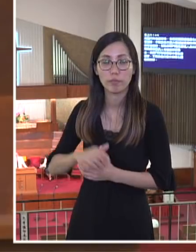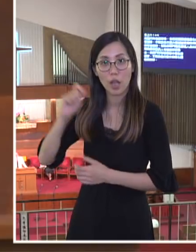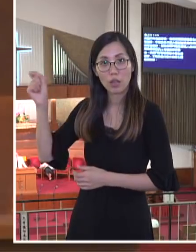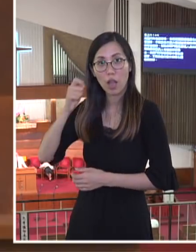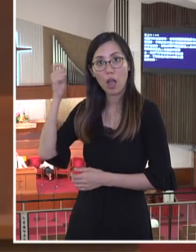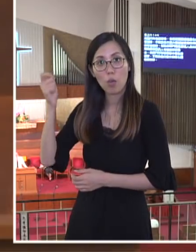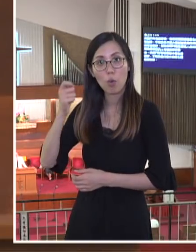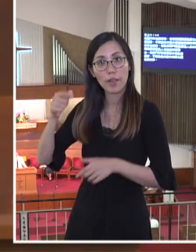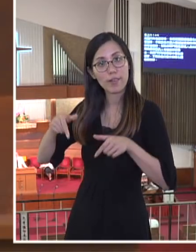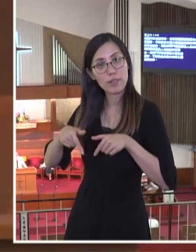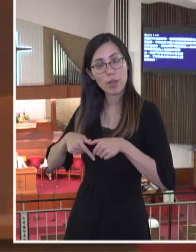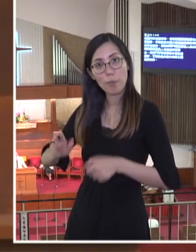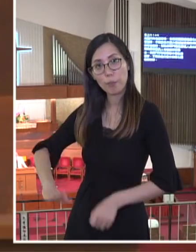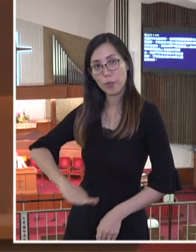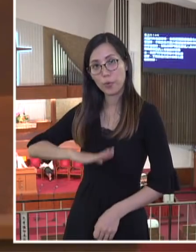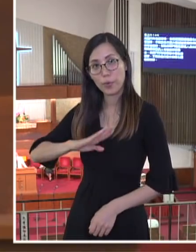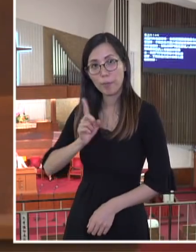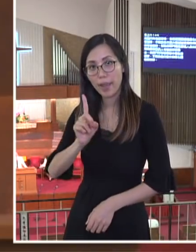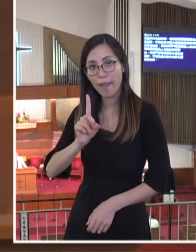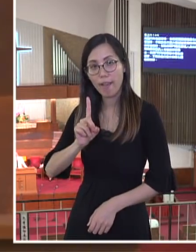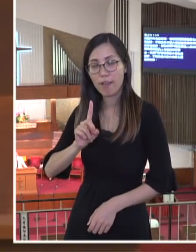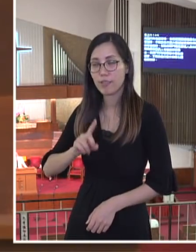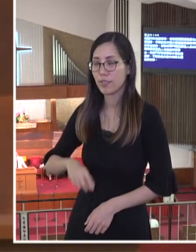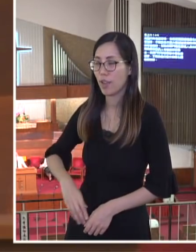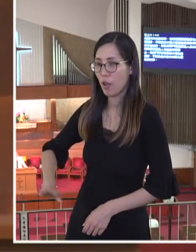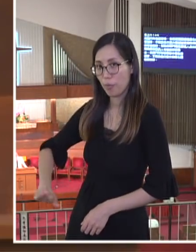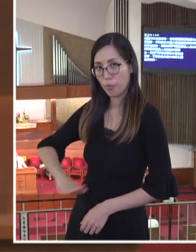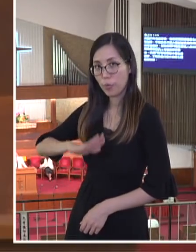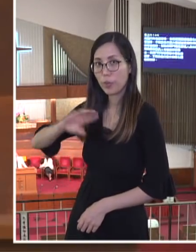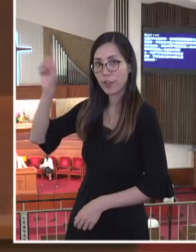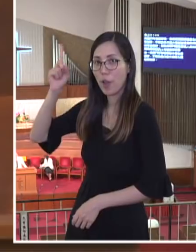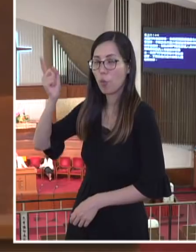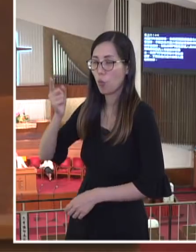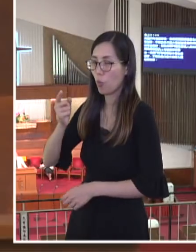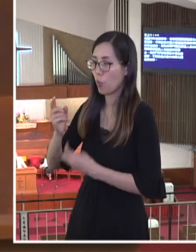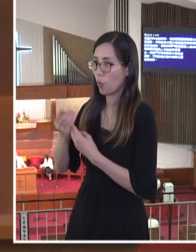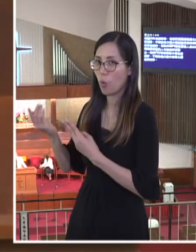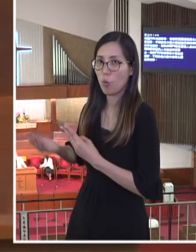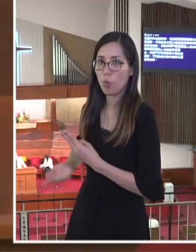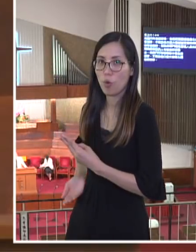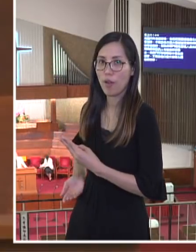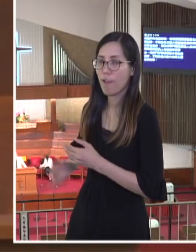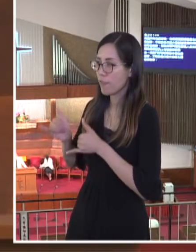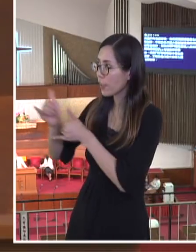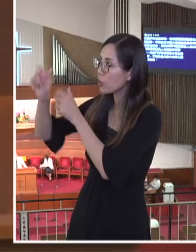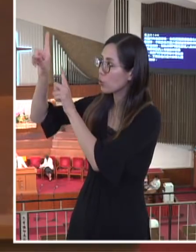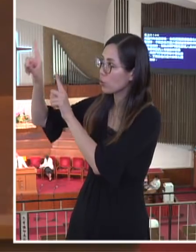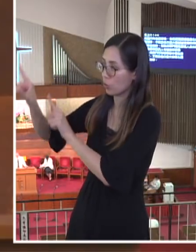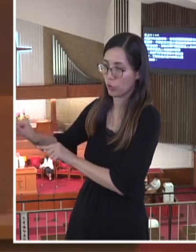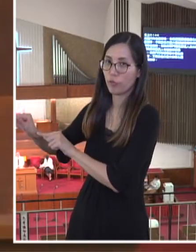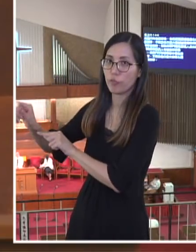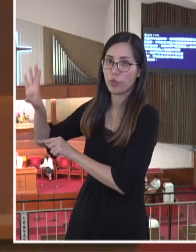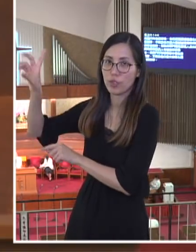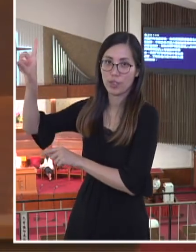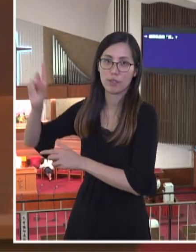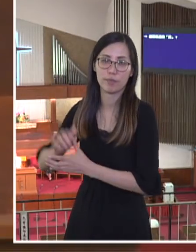心，他是跟从耶和华，顺服耶和华神。所以加